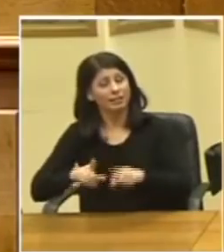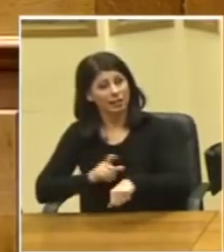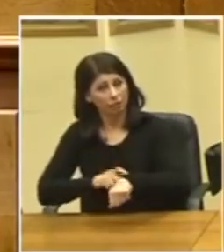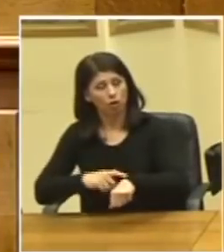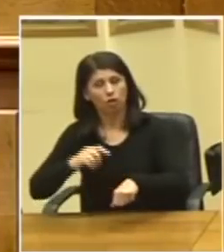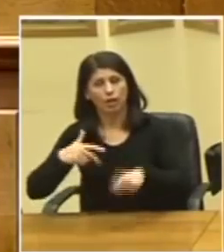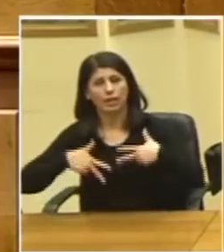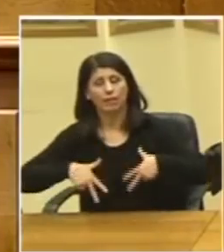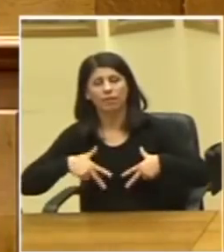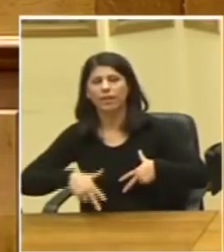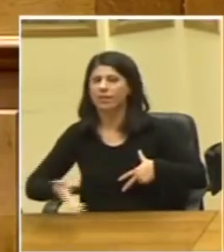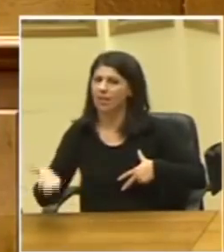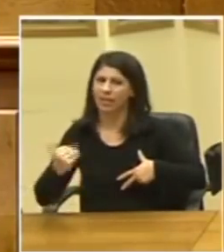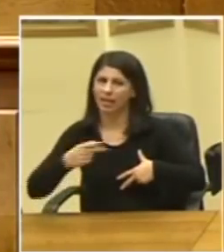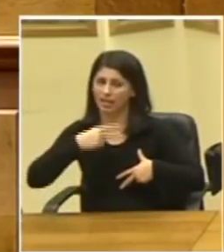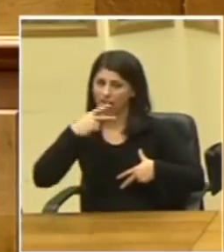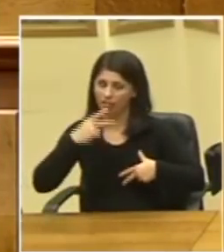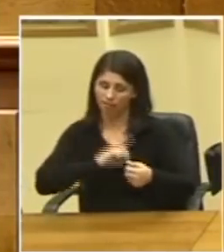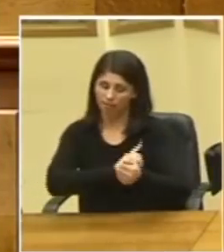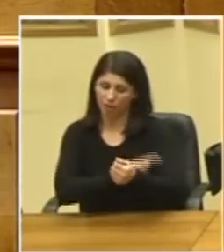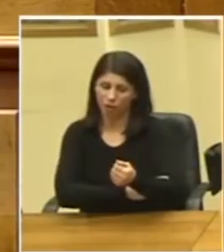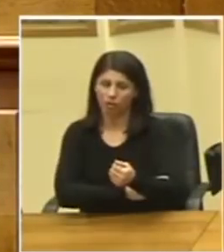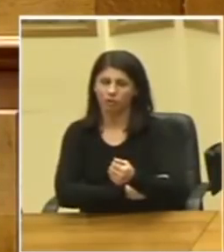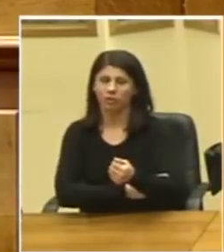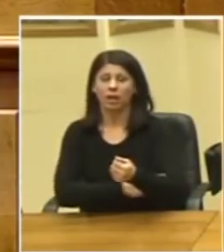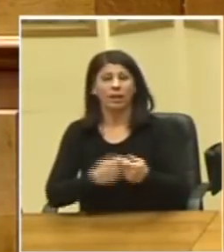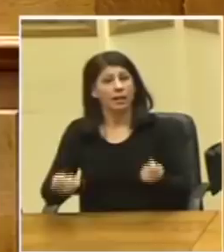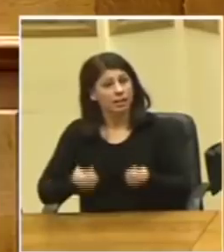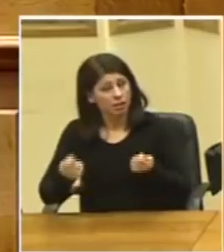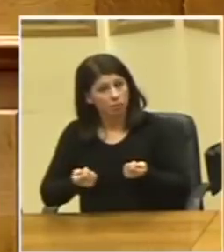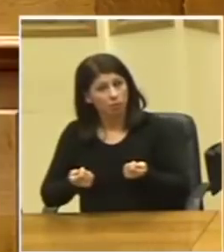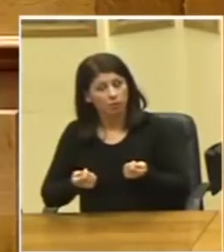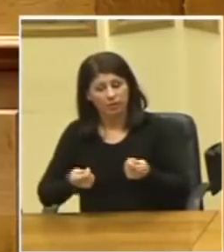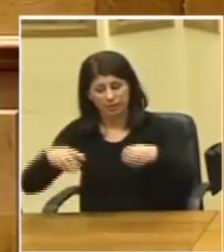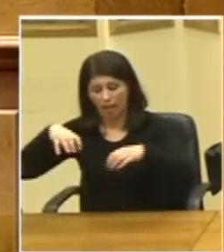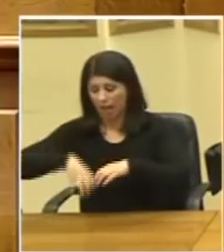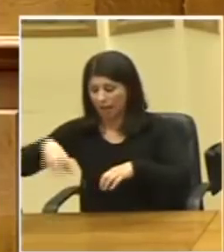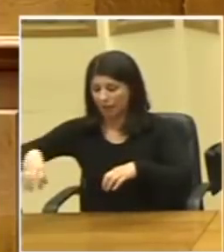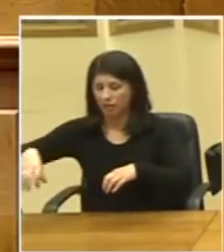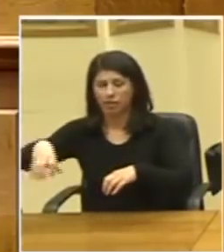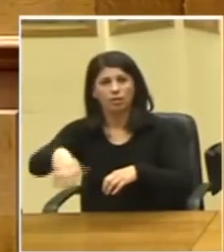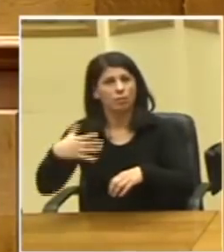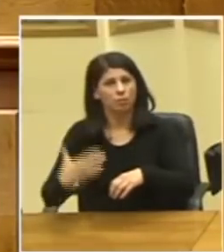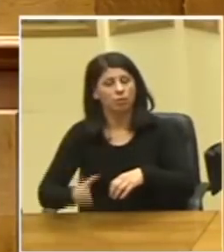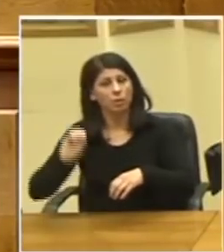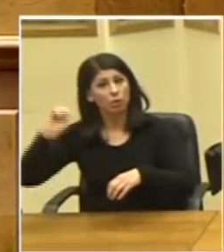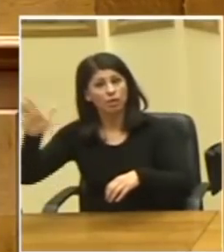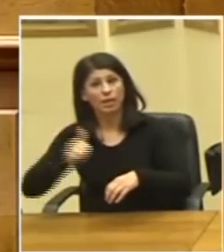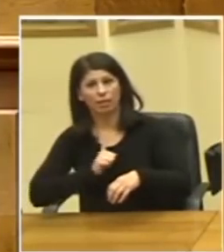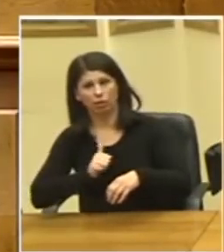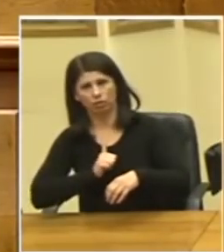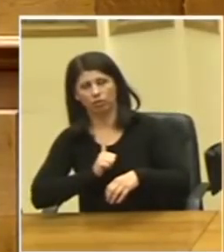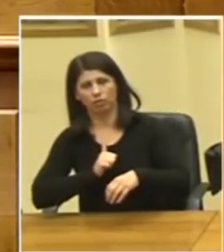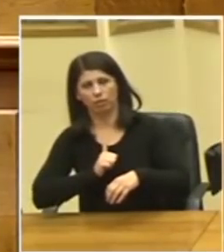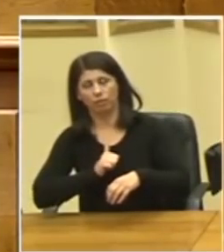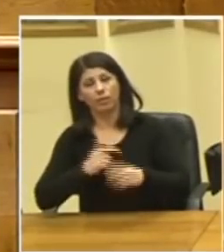κυβέρνηση δεν έχει τη δυνατότητα να επιτάξει, να χρησιμοποιήσει δηλαδή εγκαταστάσεις που τελούν υπό ξένη ιδιοκτησία,